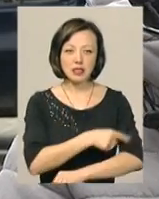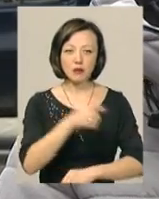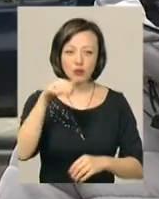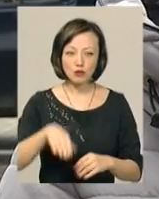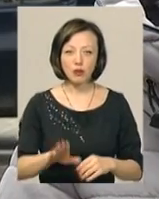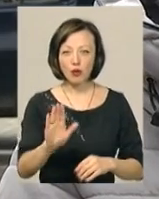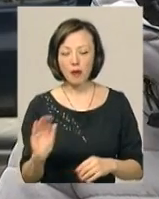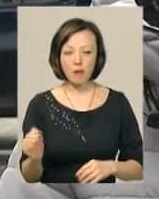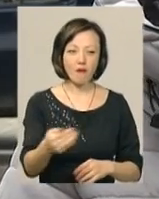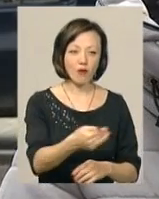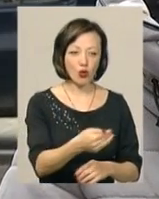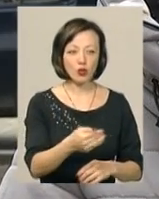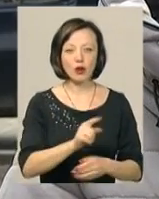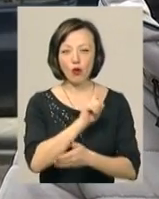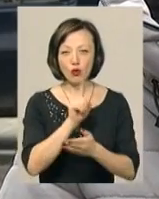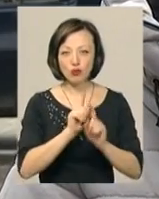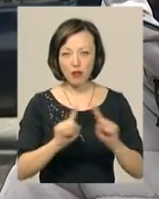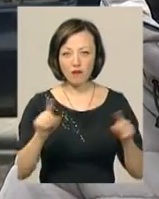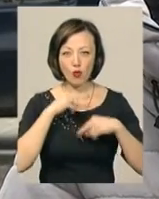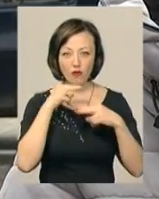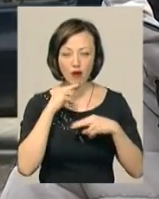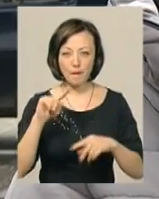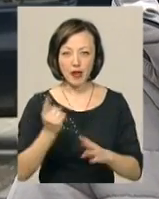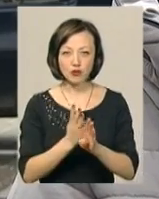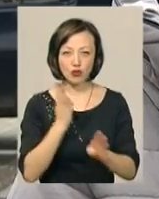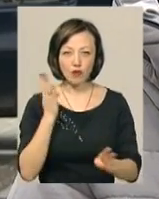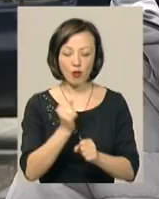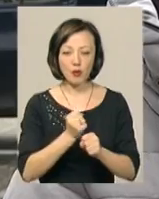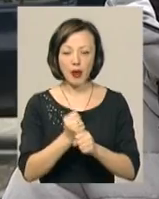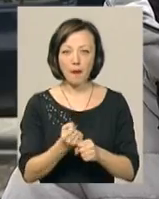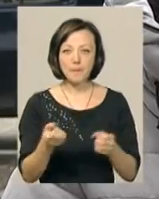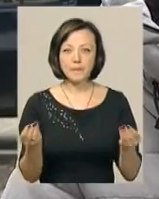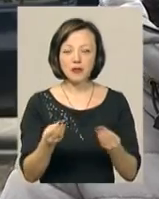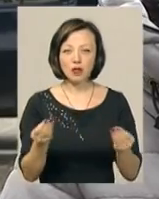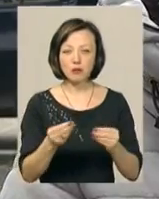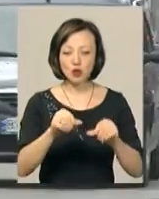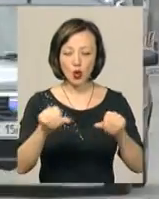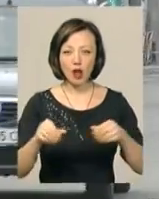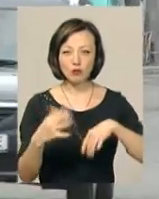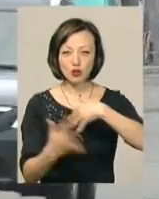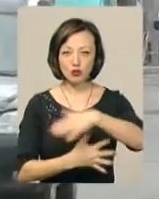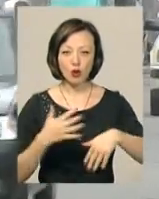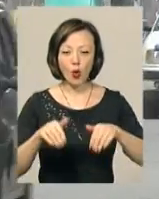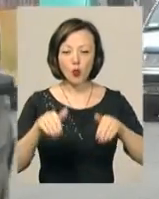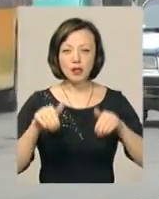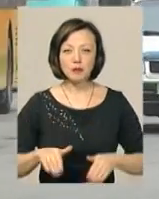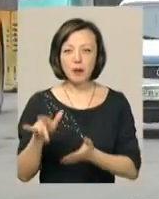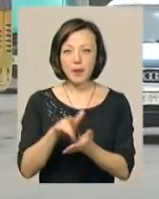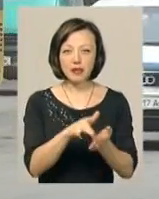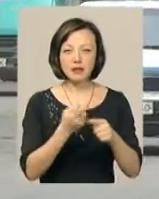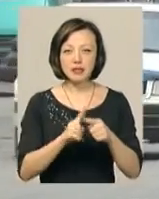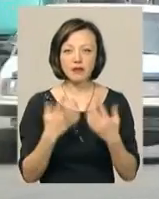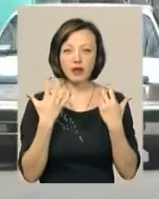підйоми, повороти, вони під особливою увагою. Першочергово вони обробляються піщано-соляними сумішами. Утриматися від мандрівок у ці